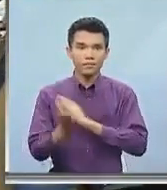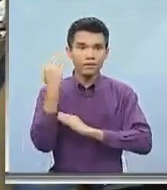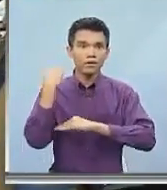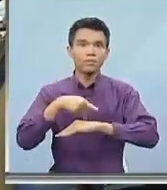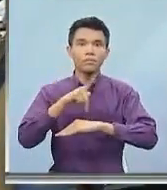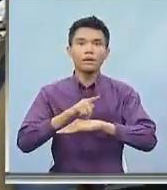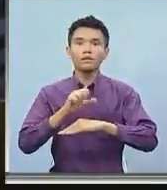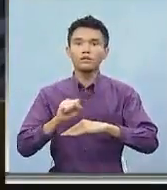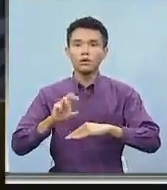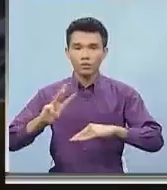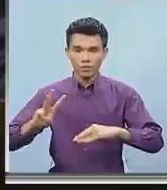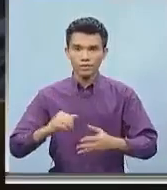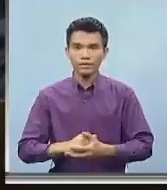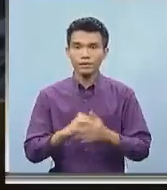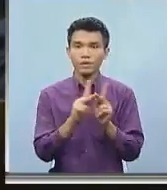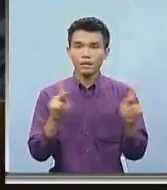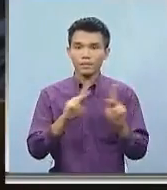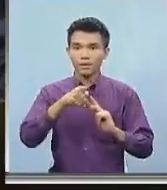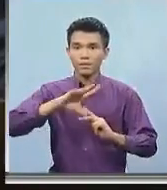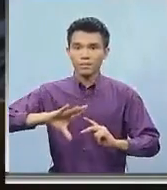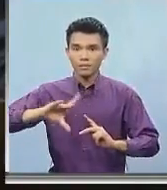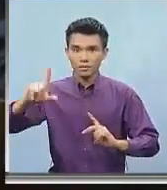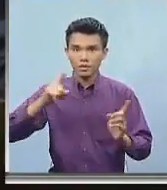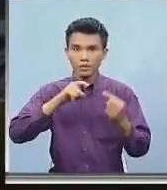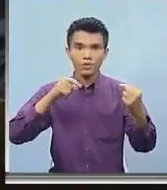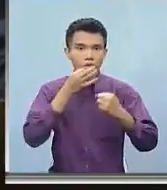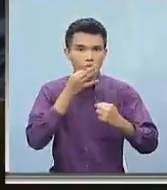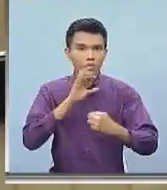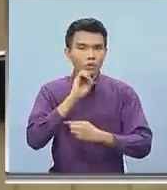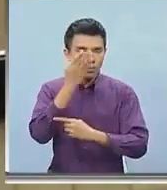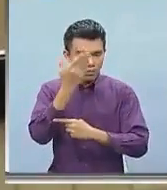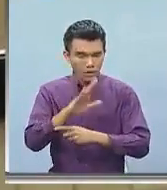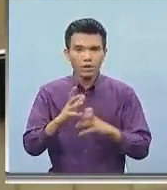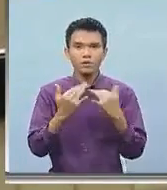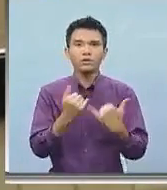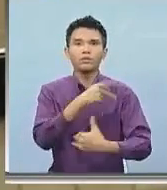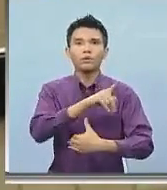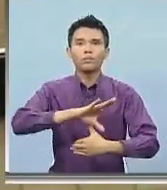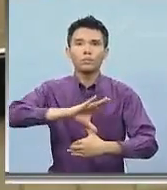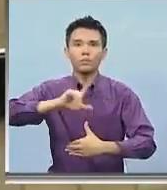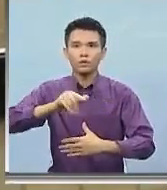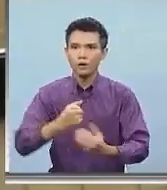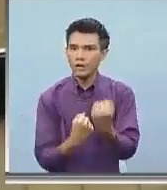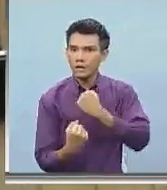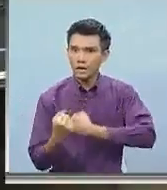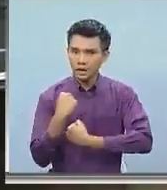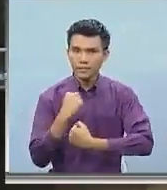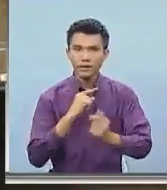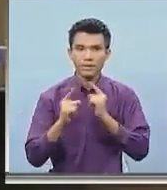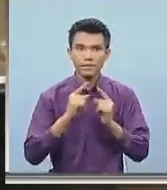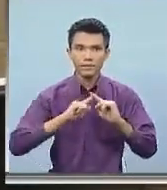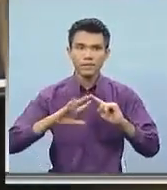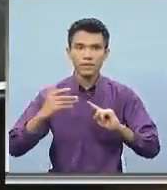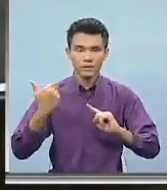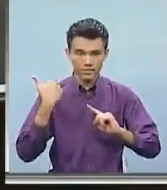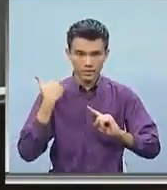นายวิชามหาคุณกรรมการปปชในฐานะผู้ร้องย้ำว่าปปชนั้นมีอำนาจไต่สวนข้อเท็จจริงการถอดถอในครั้งนี้ถือเป็นการ